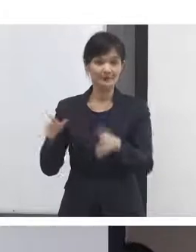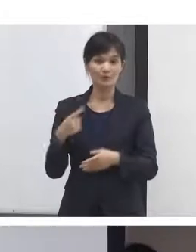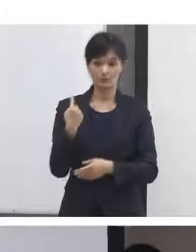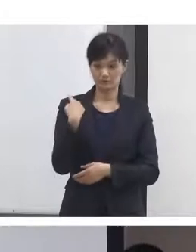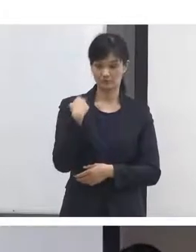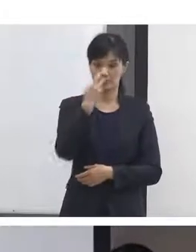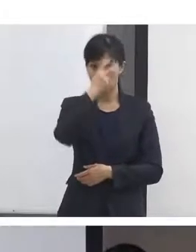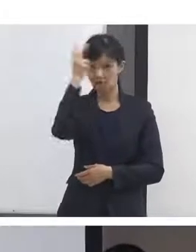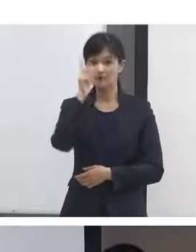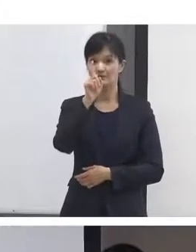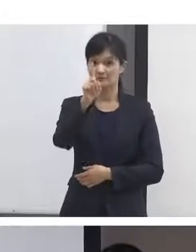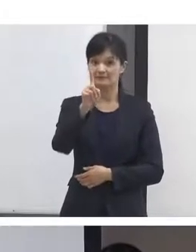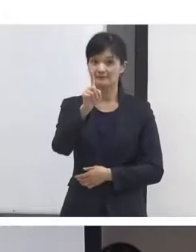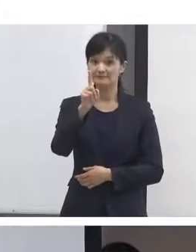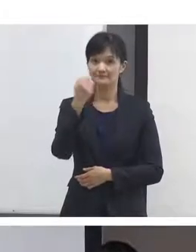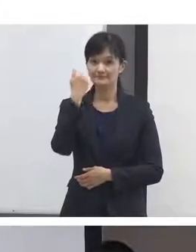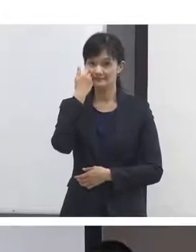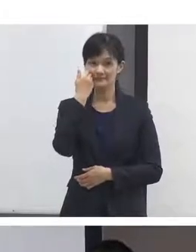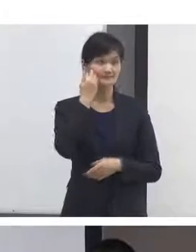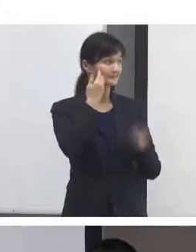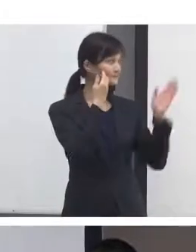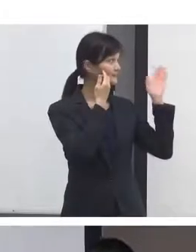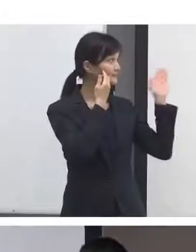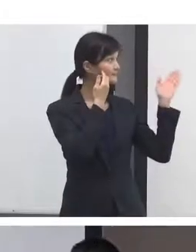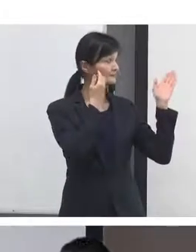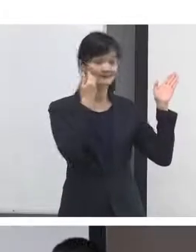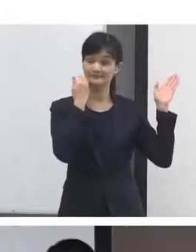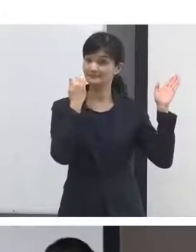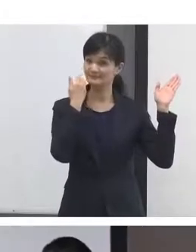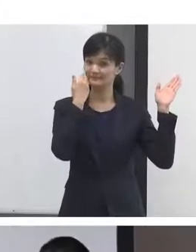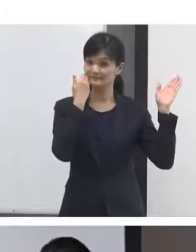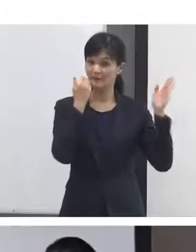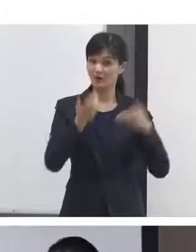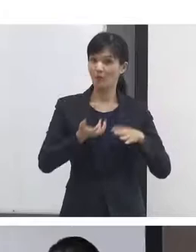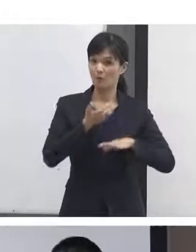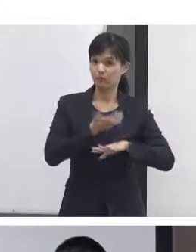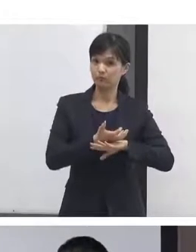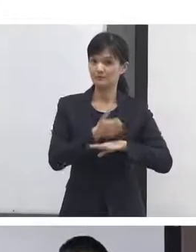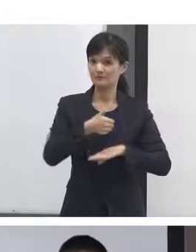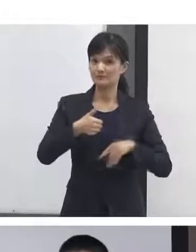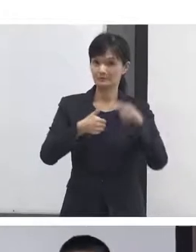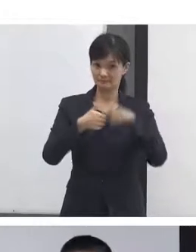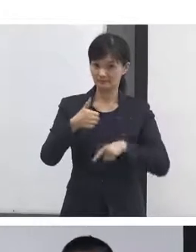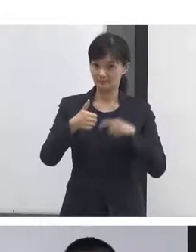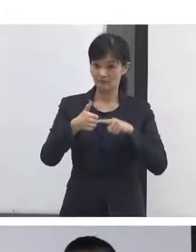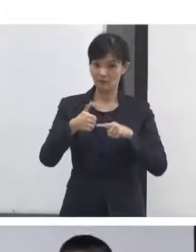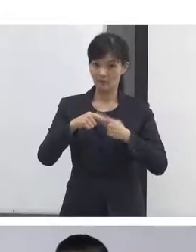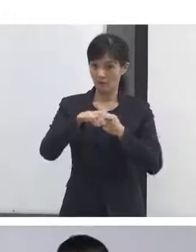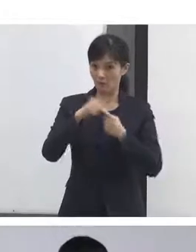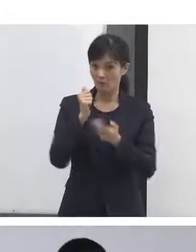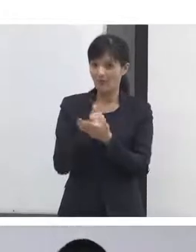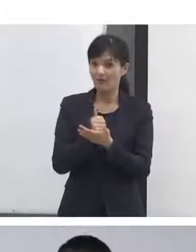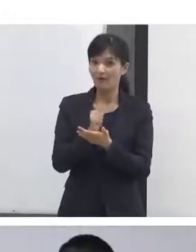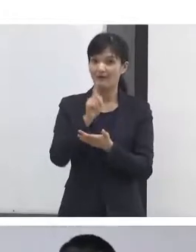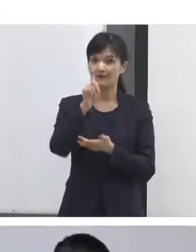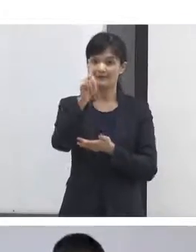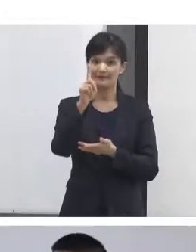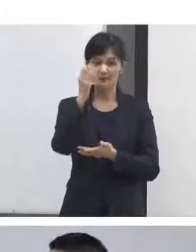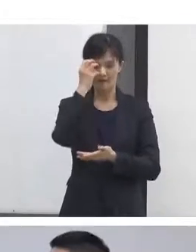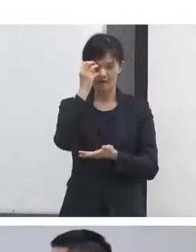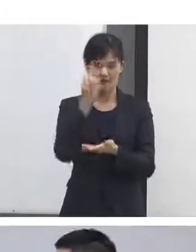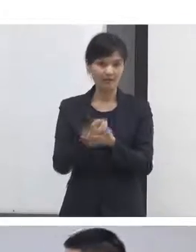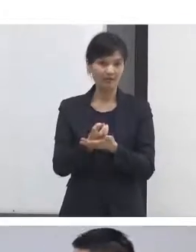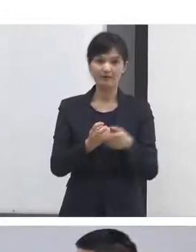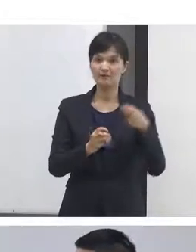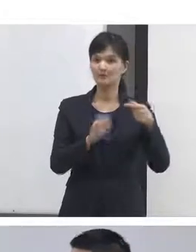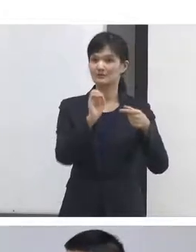一位叫 Chunyan Huang 的一个贡献者，他做了一个令人惊奇的 G0V。这个很厉